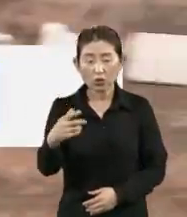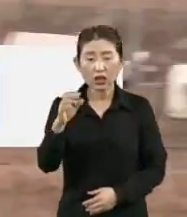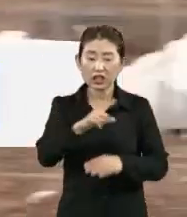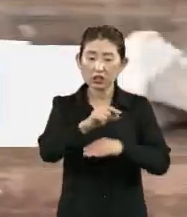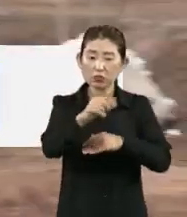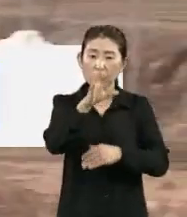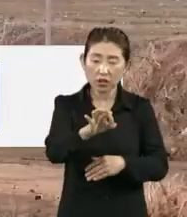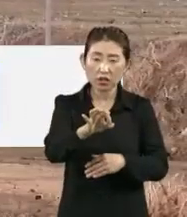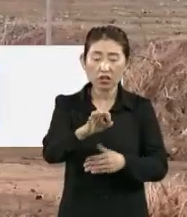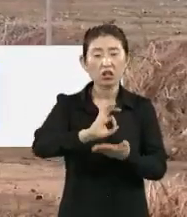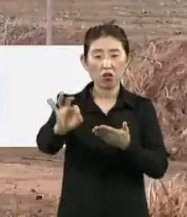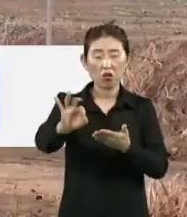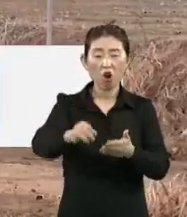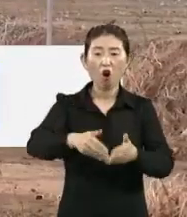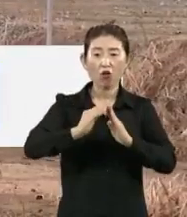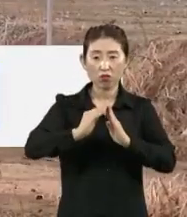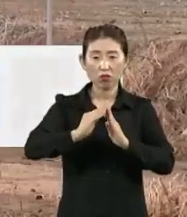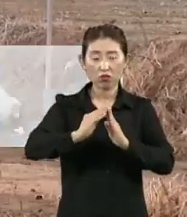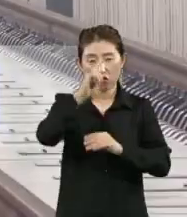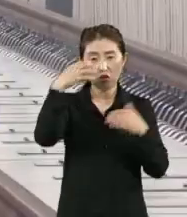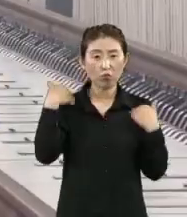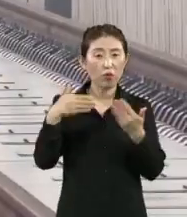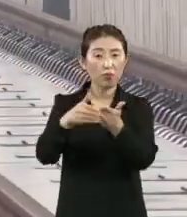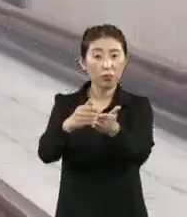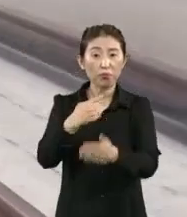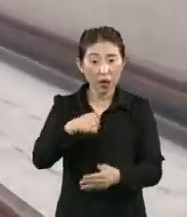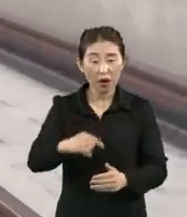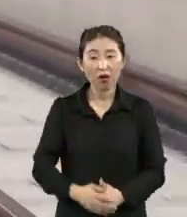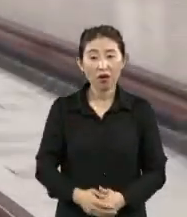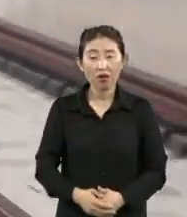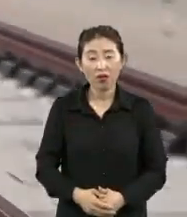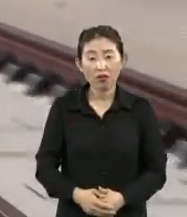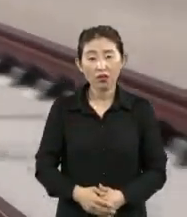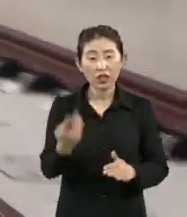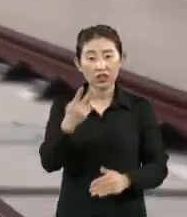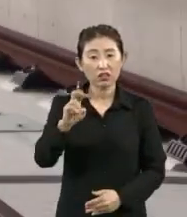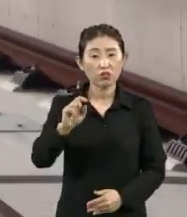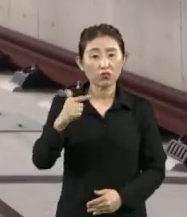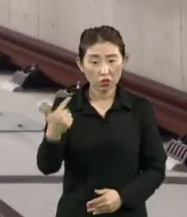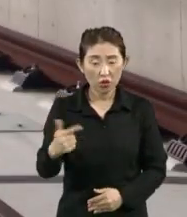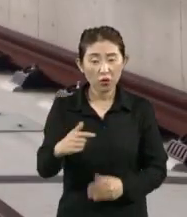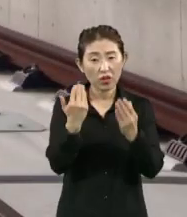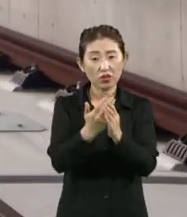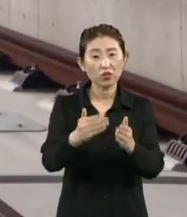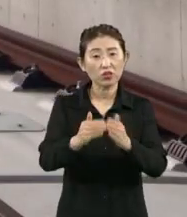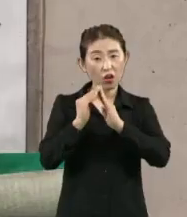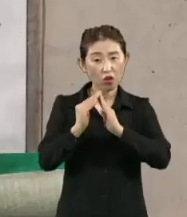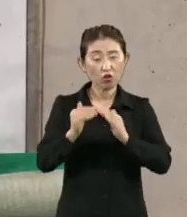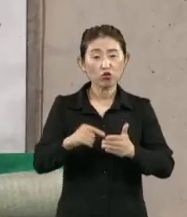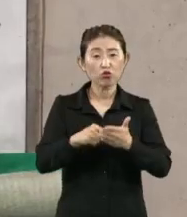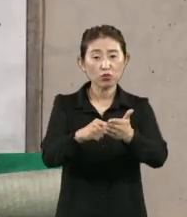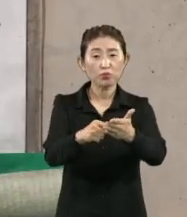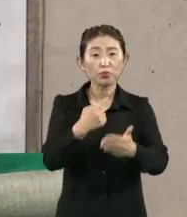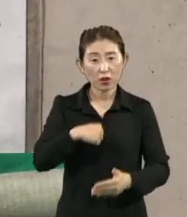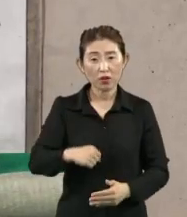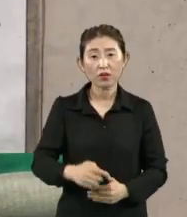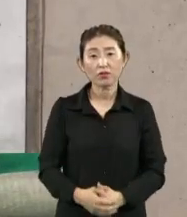지방비를 투입해 건설하겠다는 방안을 정부에 제시했고 이에 따라 2026년 완공을 목표로